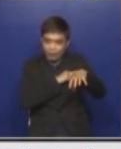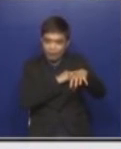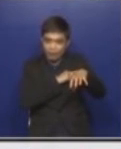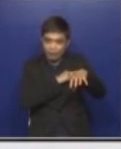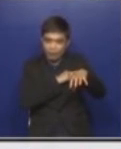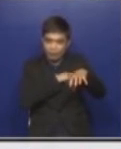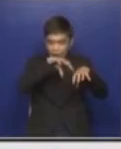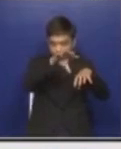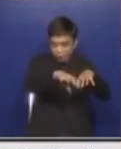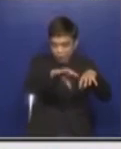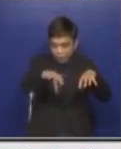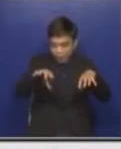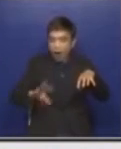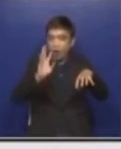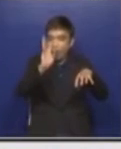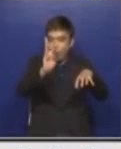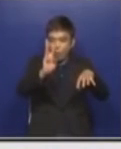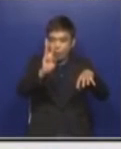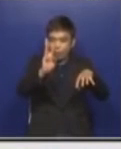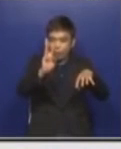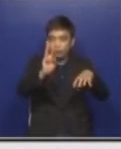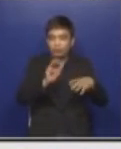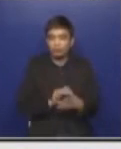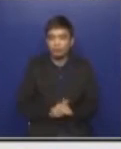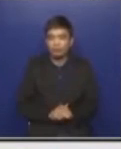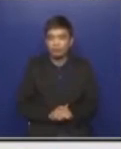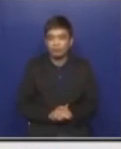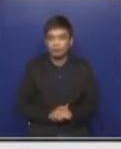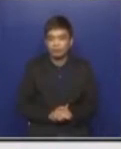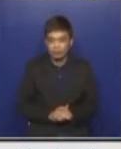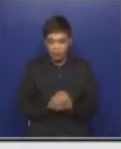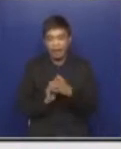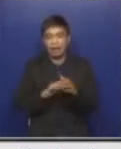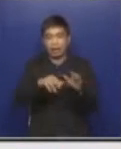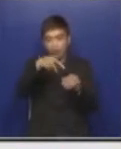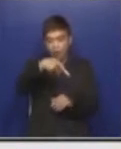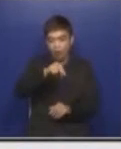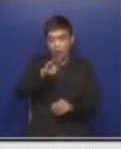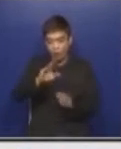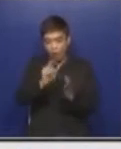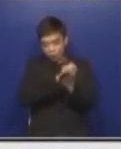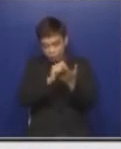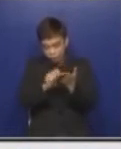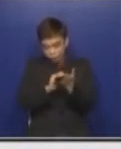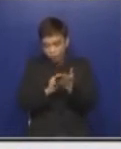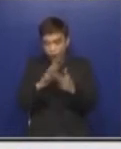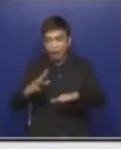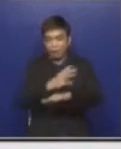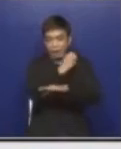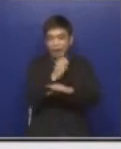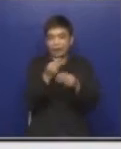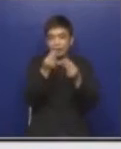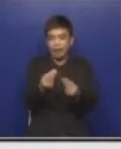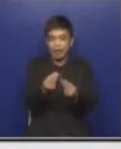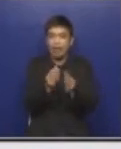ะครับ6กอง6กองก็เขียนอำนาจหน้าที่ฉบับร่างไว้ผมเองต้องขอบพระคุณนะครับสำนัก